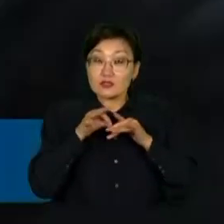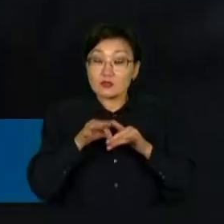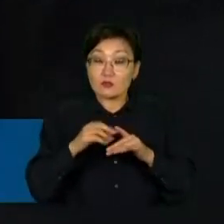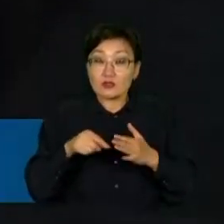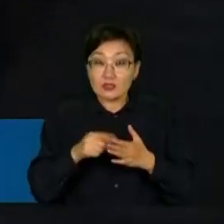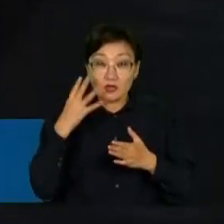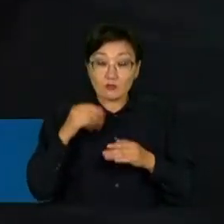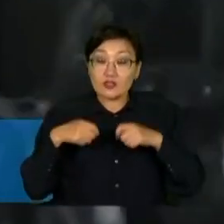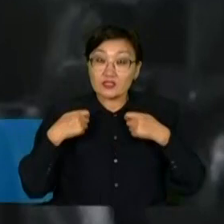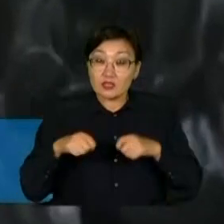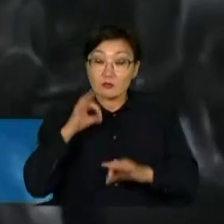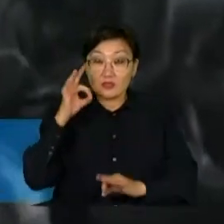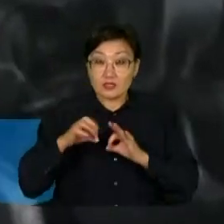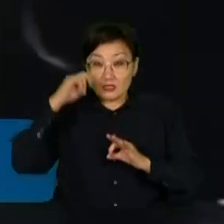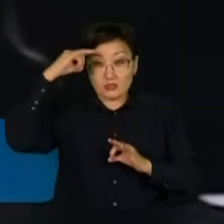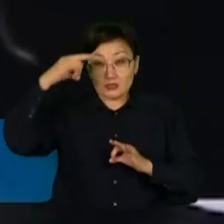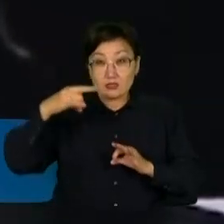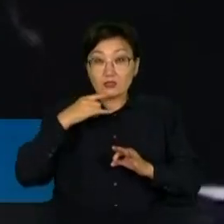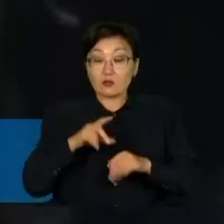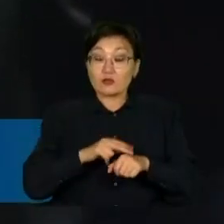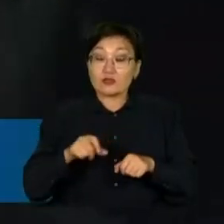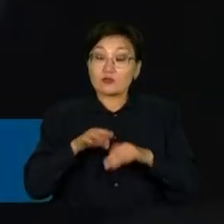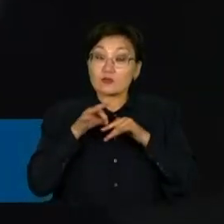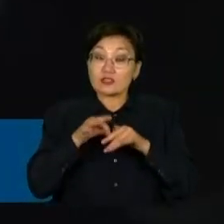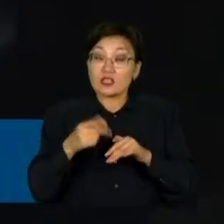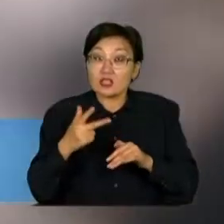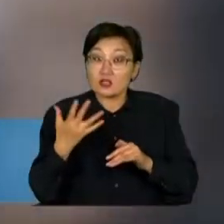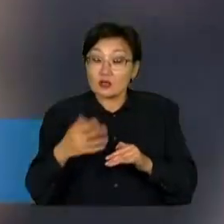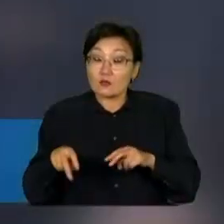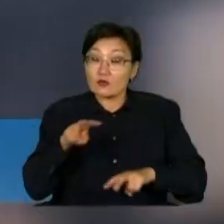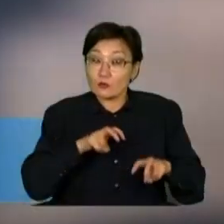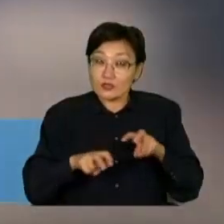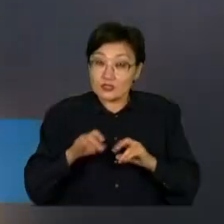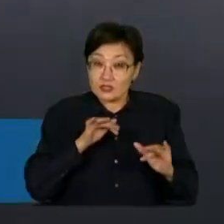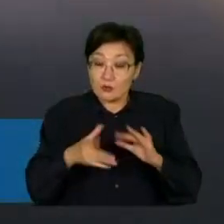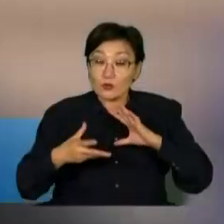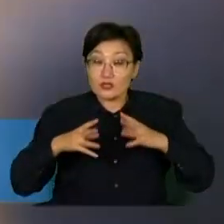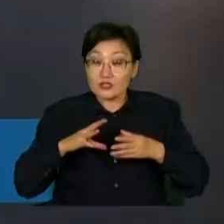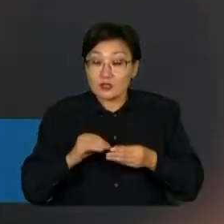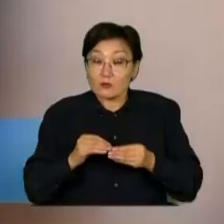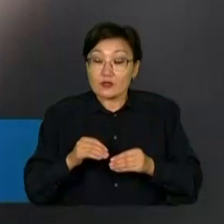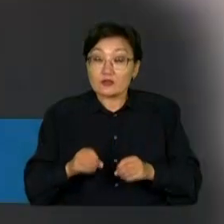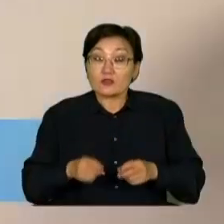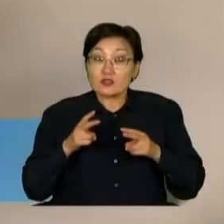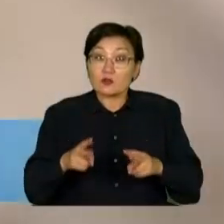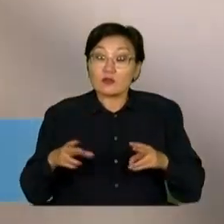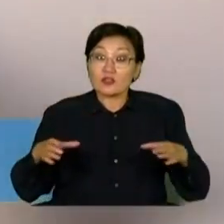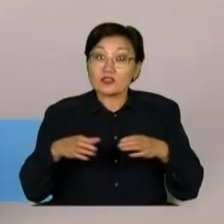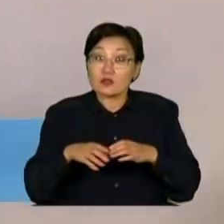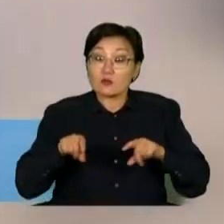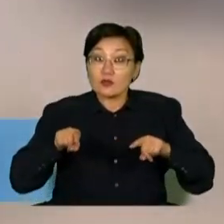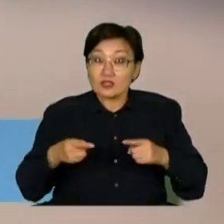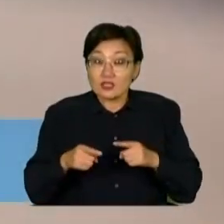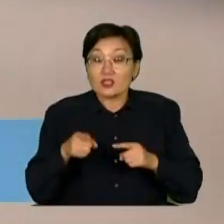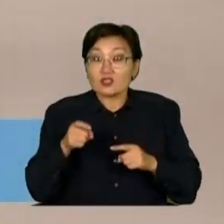и реализовывались на западе страны. Правоохранители провели 35 обысков. В результате у наркопреступников обнаружили и изъяли свыше